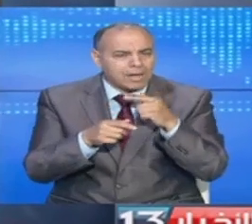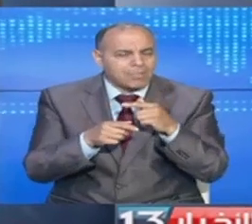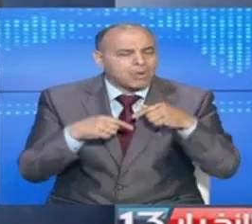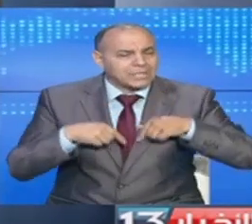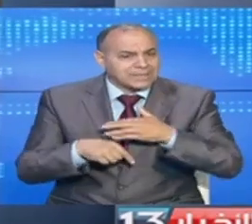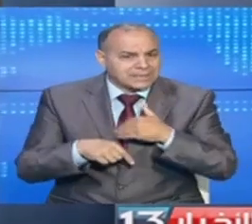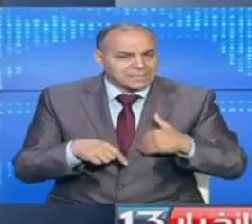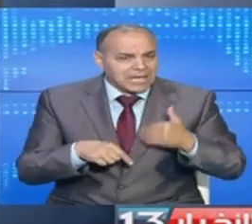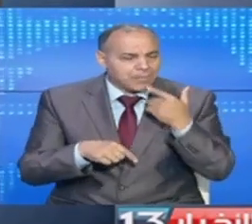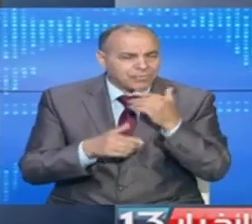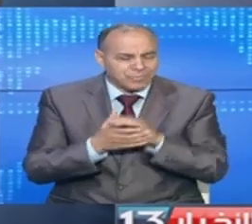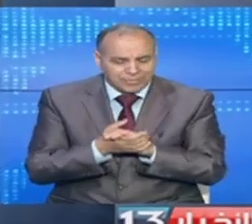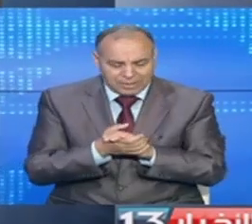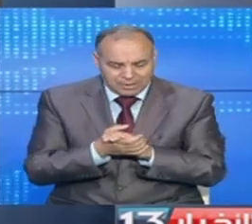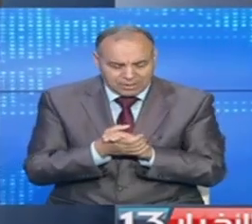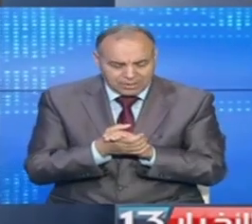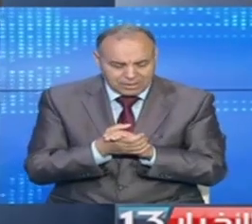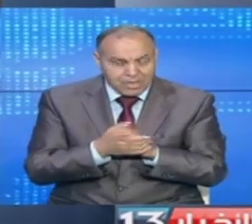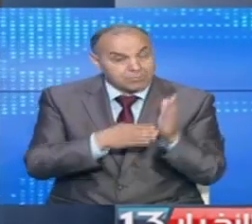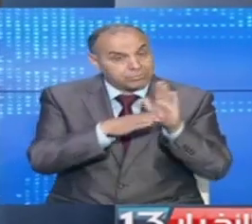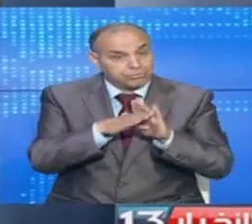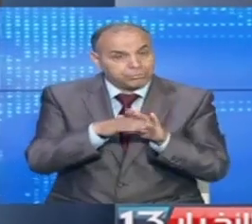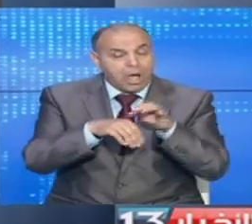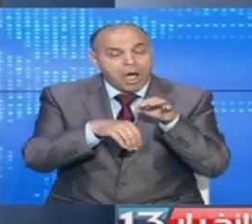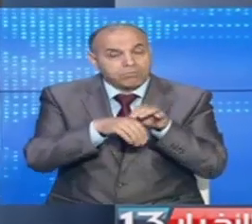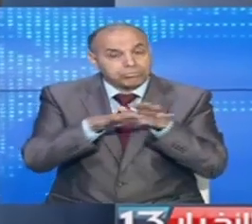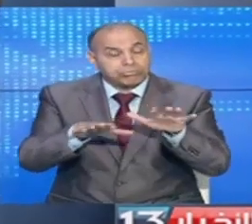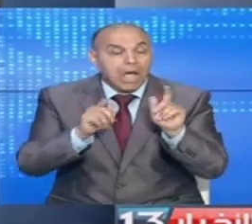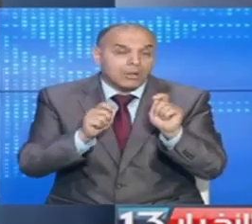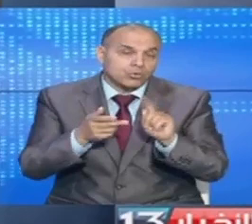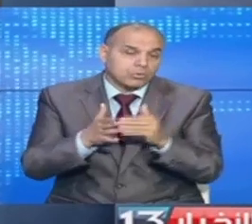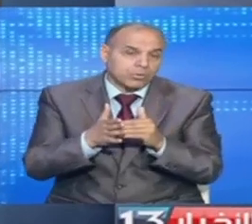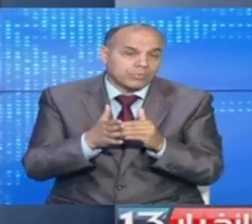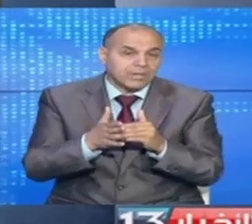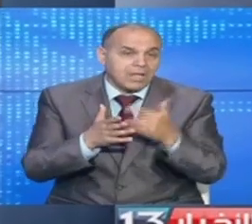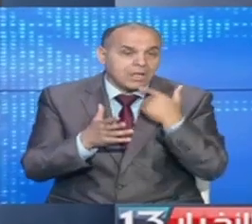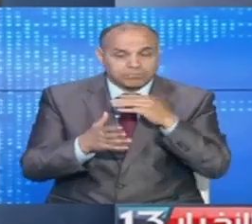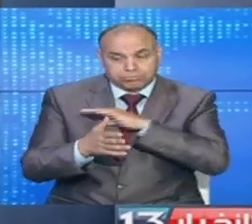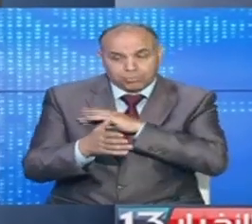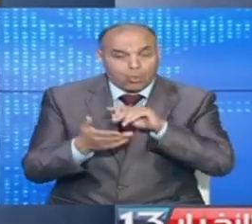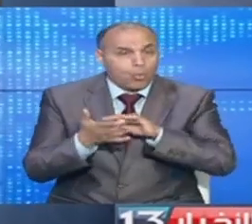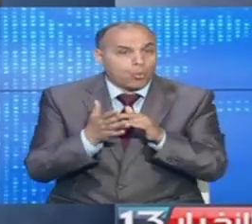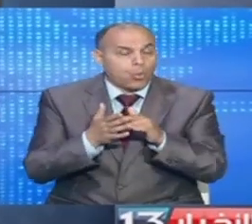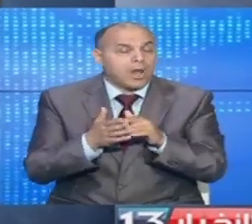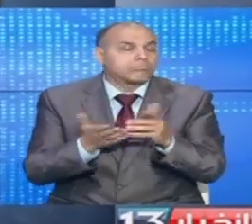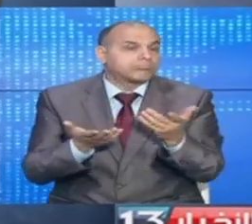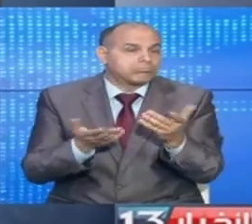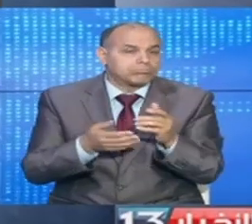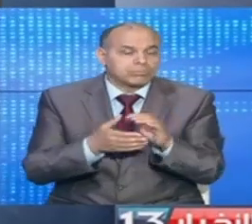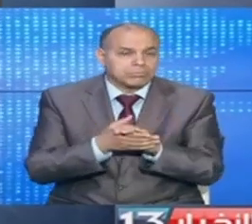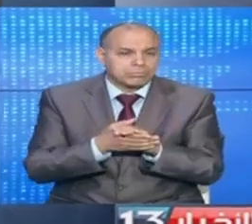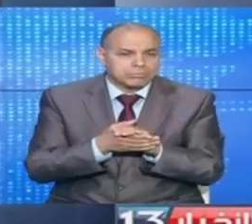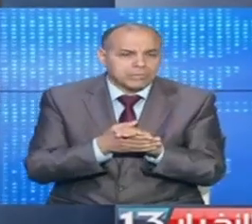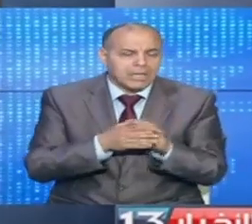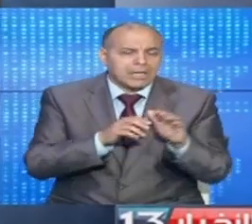وهو للتوقف من انتشار يذكرون واعتمدت كل المسلمات لانه